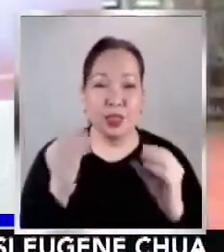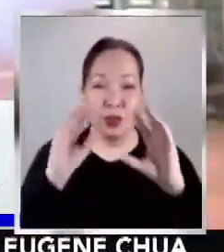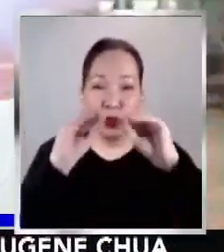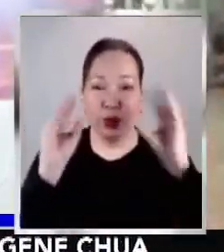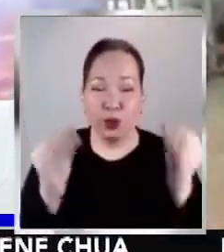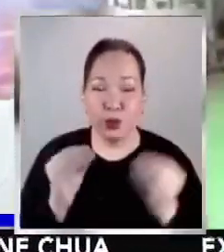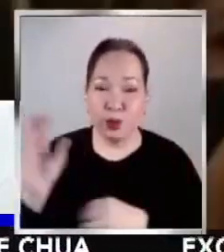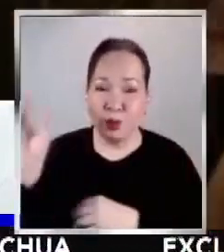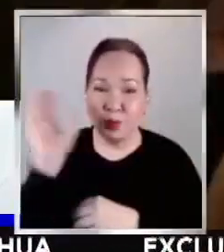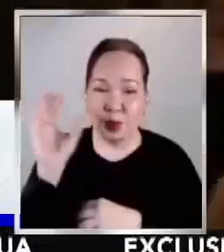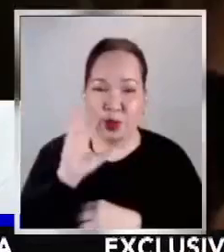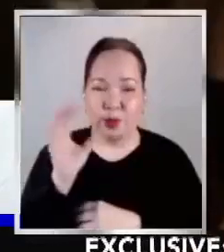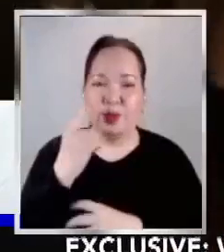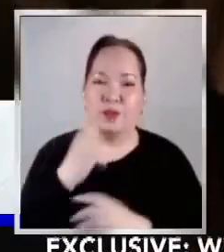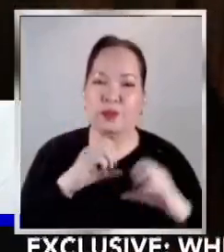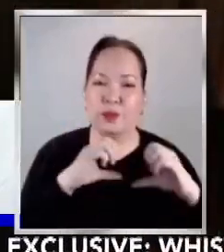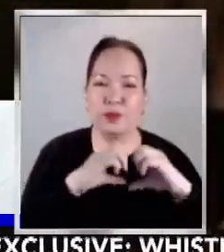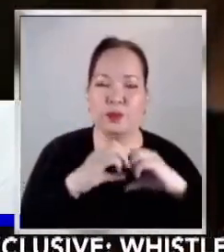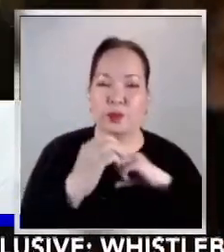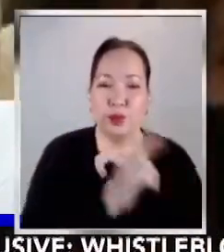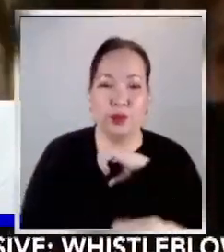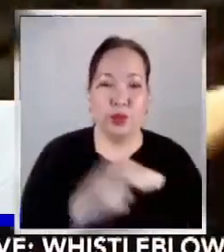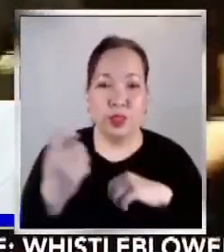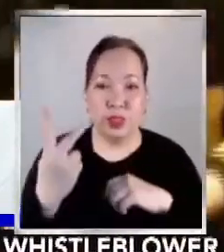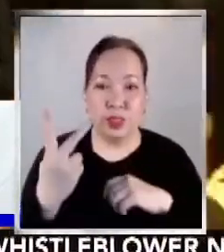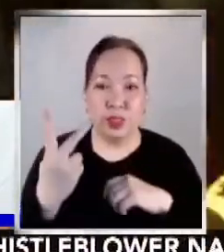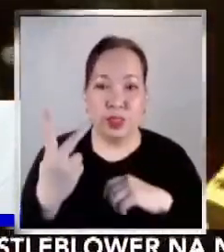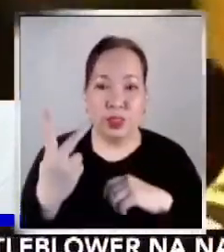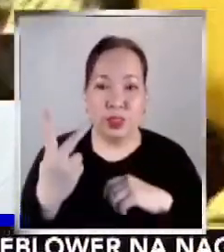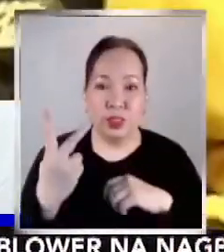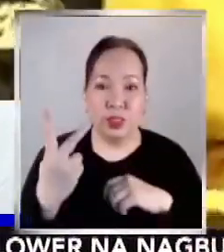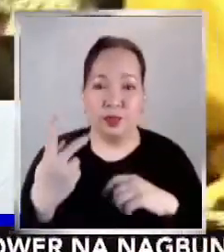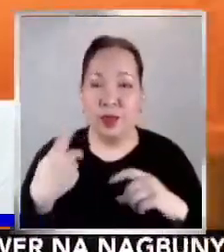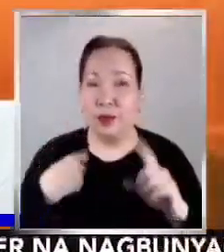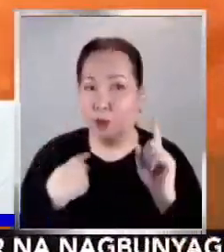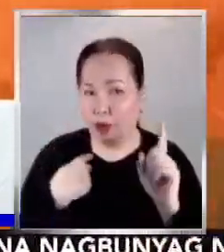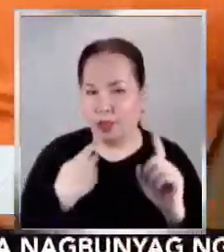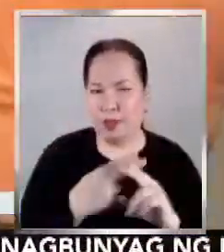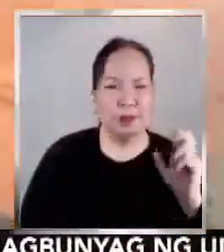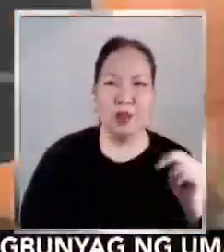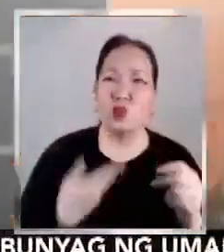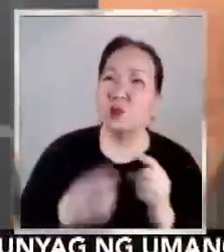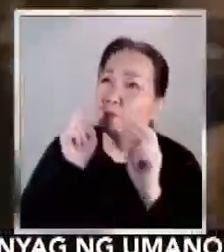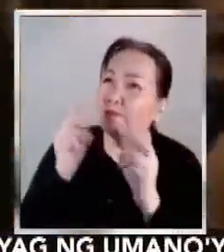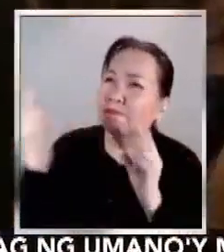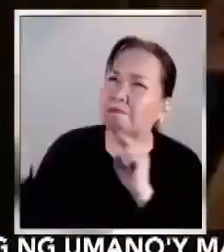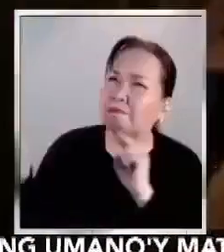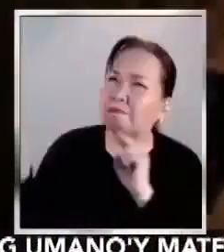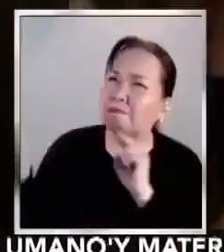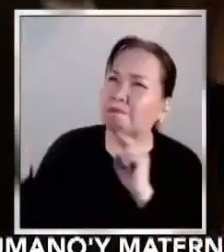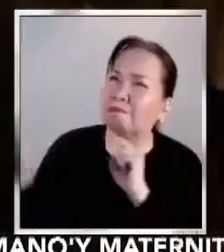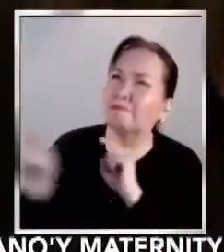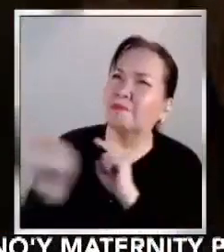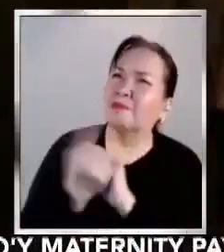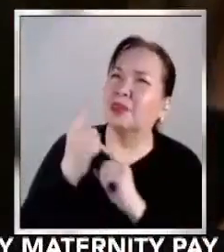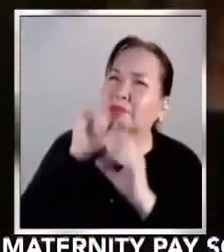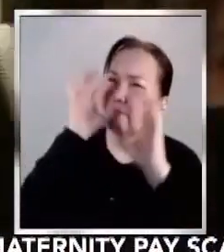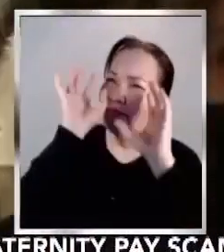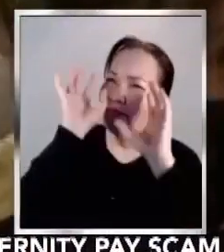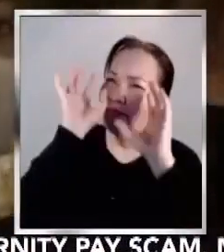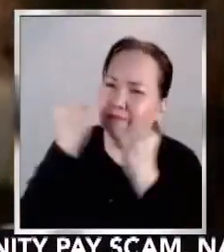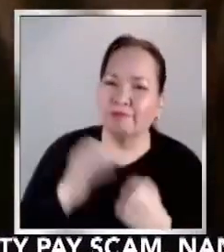TV. Isa sa mga nag-abang si Ken, na Christmas wish daw makita ang kanyang mga iniidolo. Ma-appeal ang